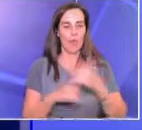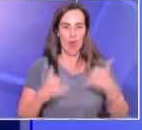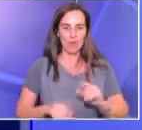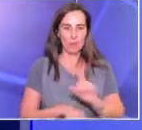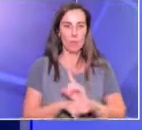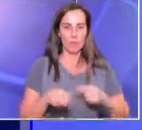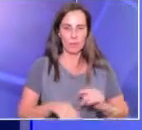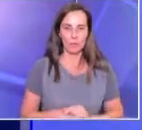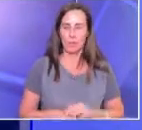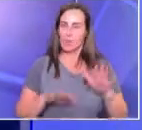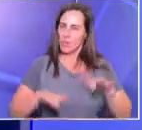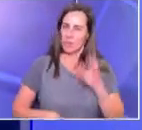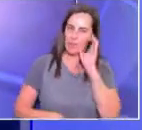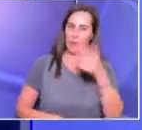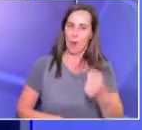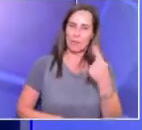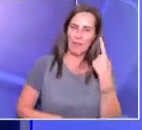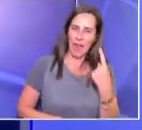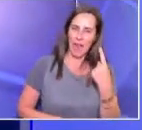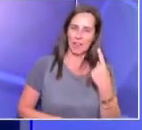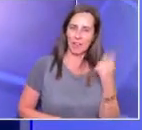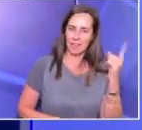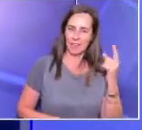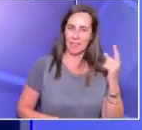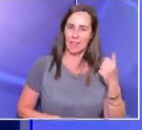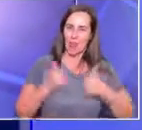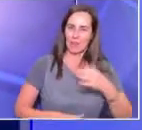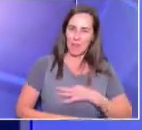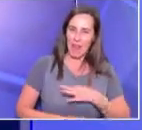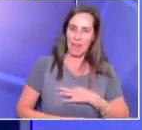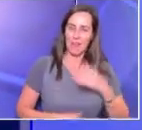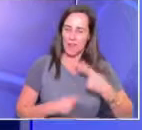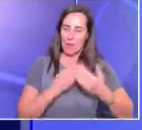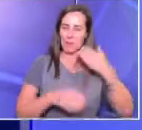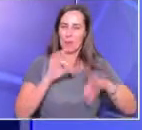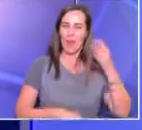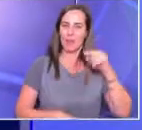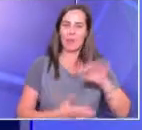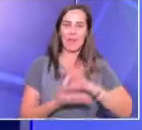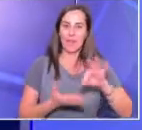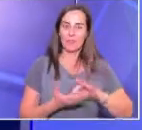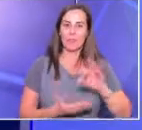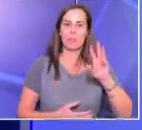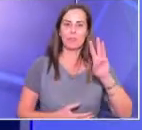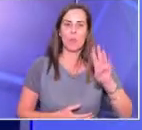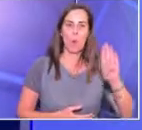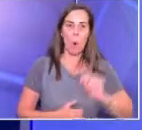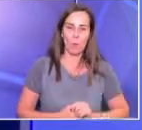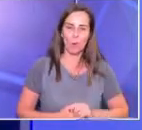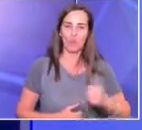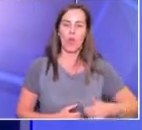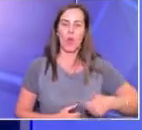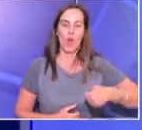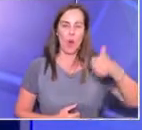עכשיו. ישבתי וצפיתי בערוץ אחד, נו, הקונקורנציה שלנו, ויום לפני הבחירות הייתה שם כתבה עם שלמה בוחבוט. ראש עיריית